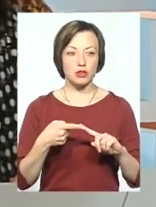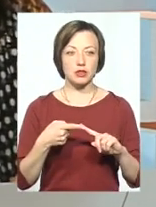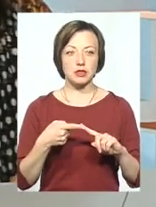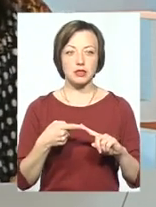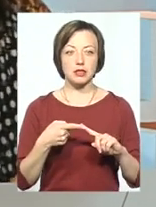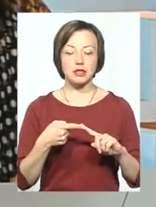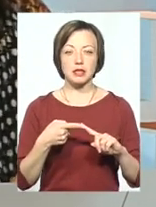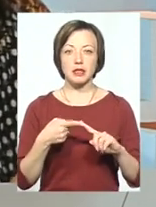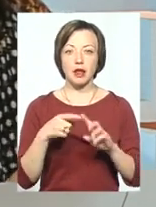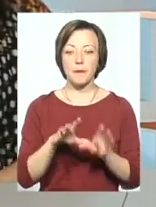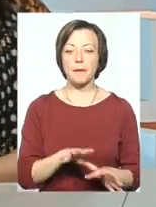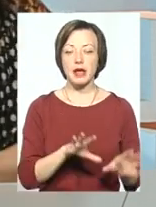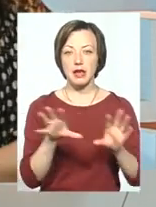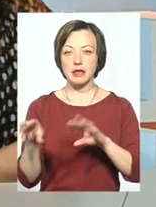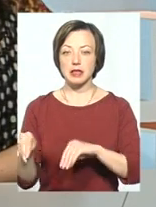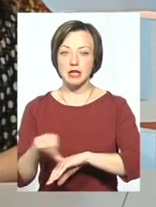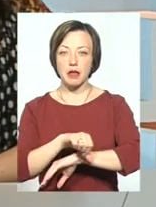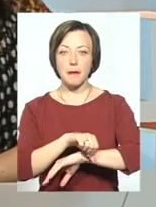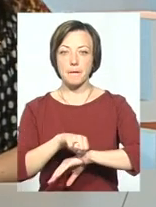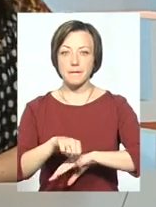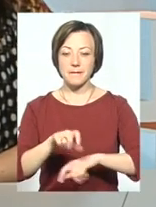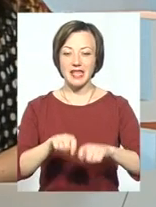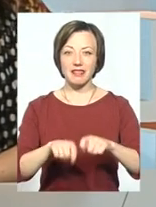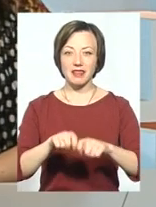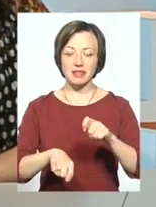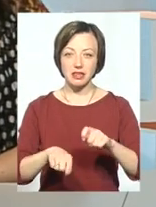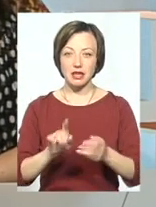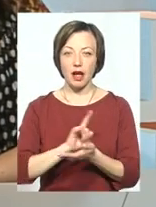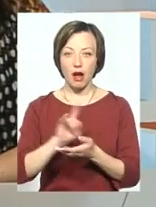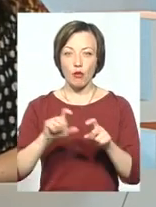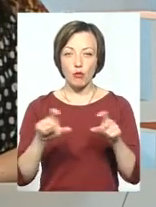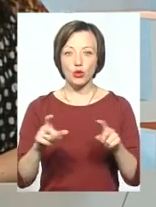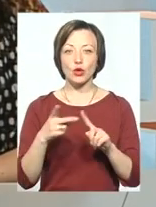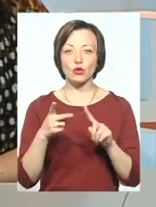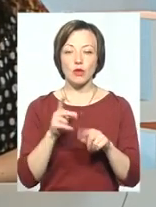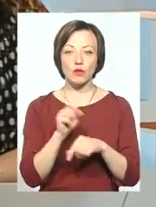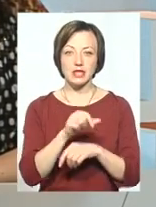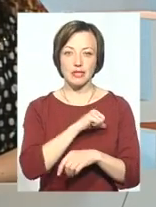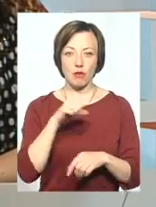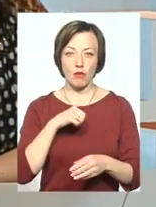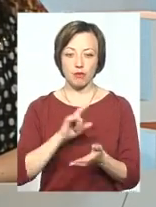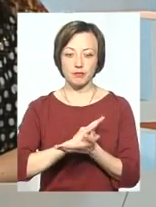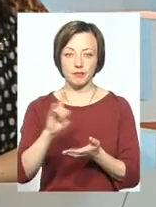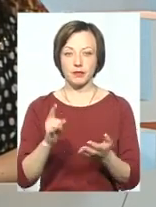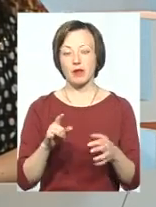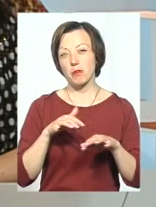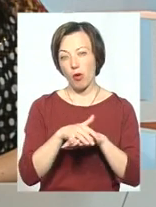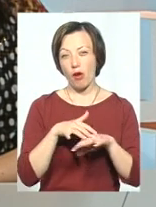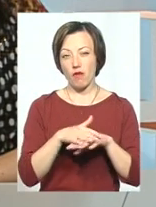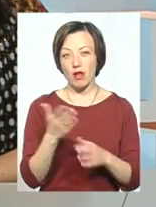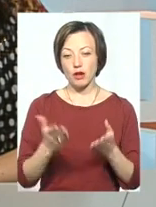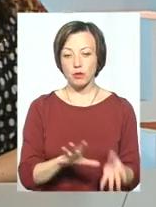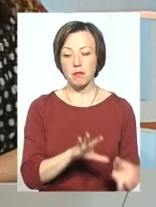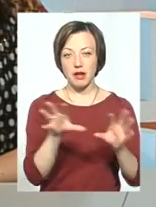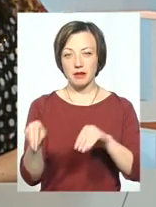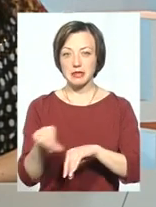перенесення митниці на аеропорт і запуск другої от функції, це самого аеропорту. Порахували приблизно, що якщо перенести